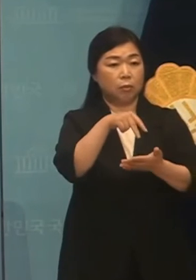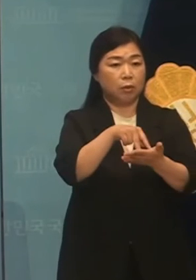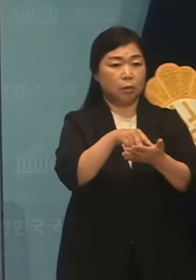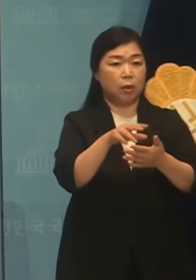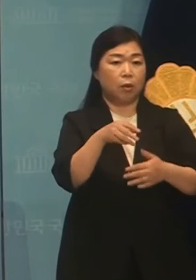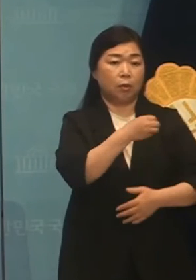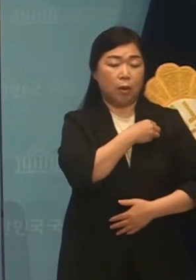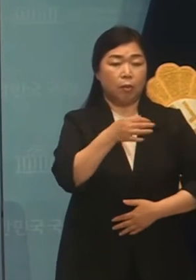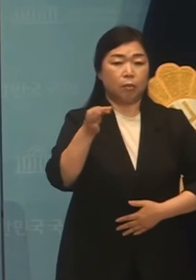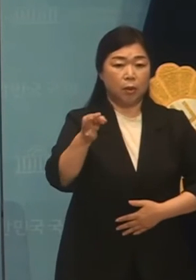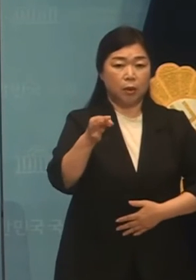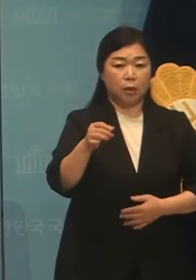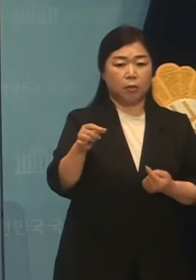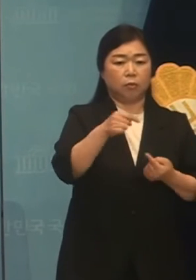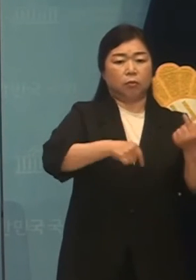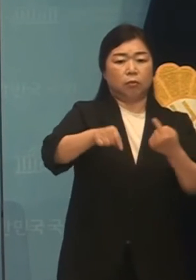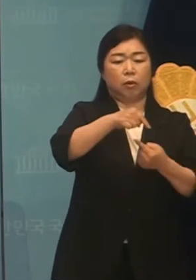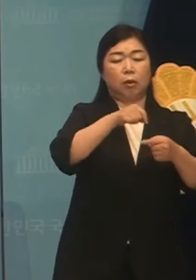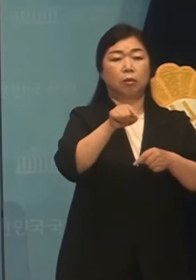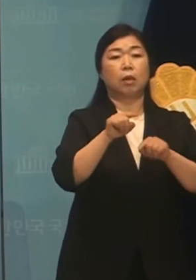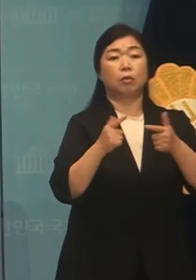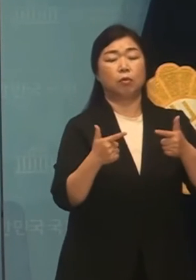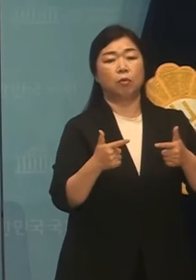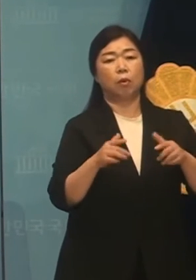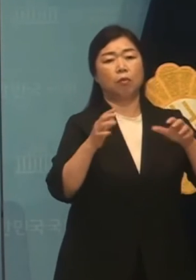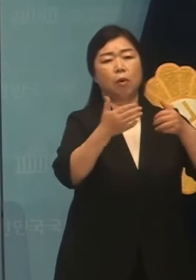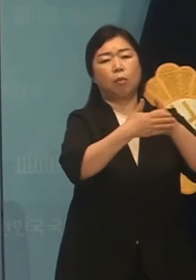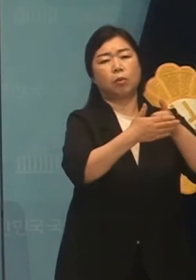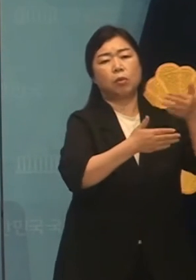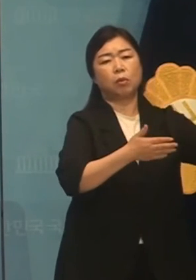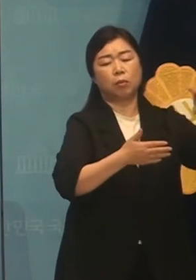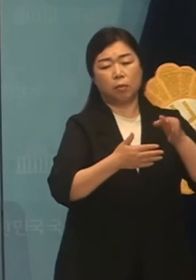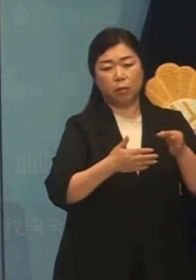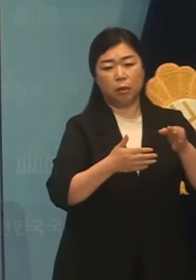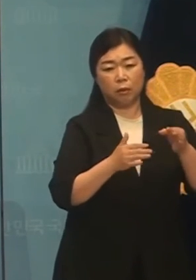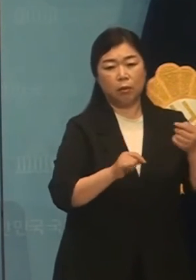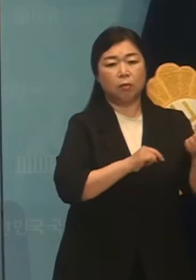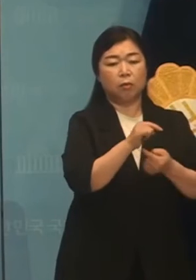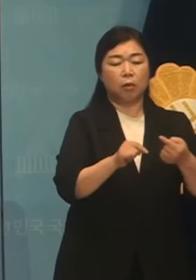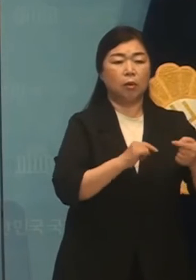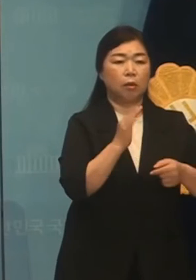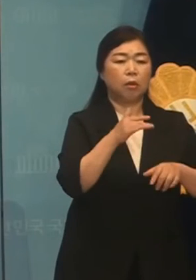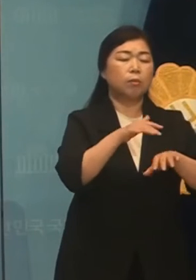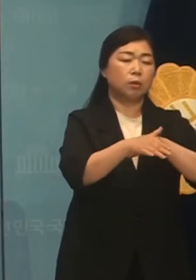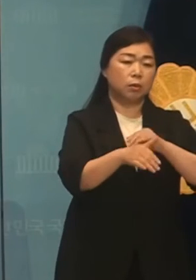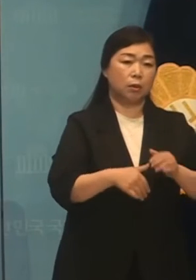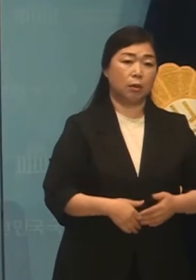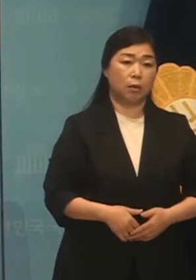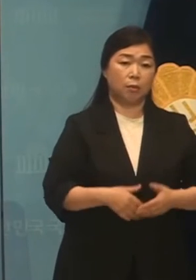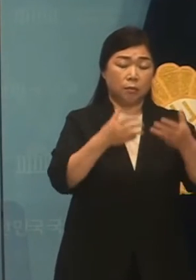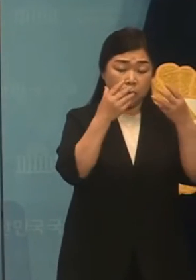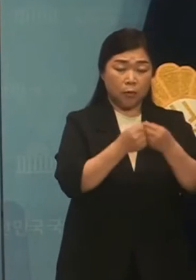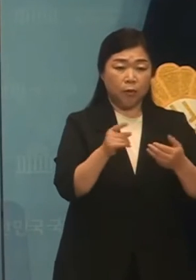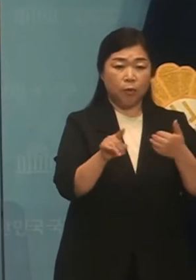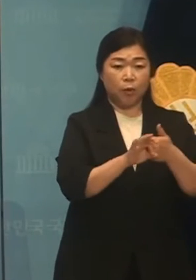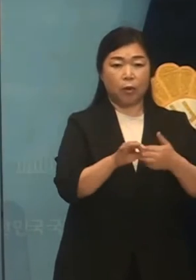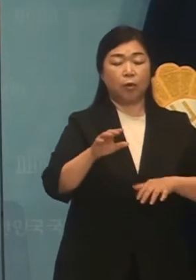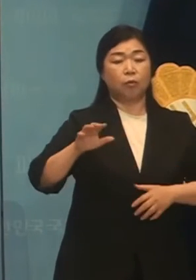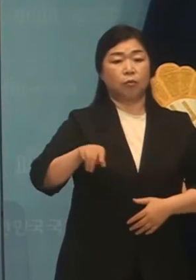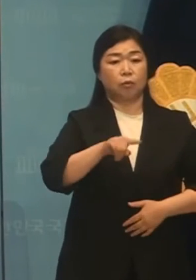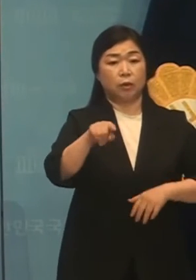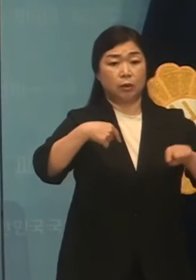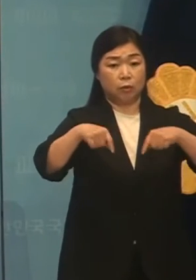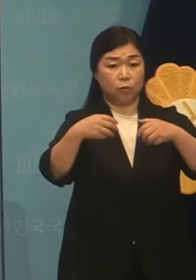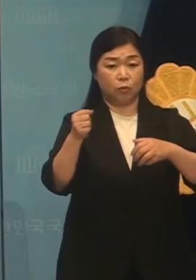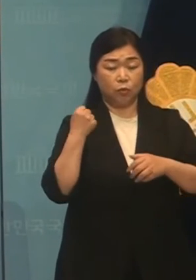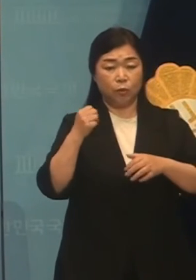당원들이 내는 당비로 운영되는 당이 아니라 후보 보조금을 받아서 운영하는 당이 되었습니다. 이것은 말하자면 우리